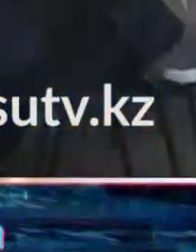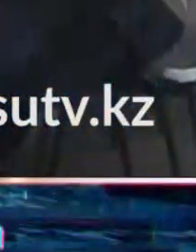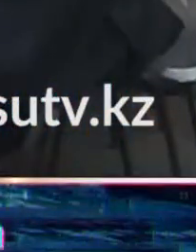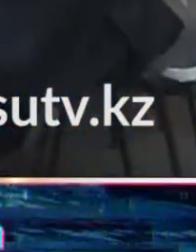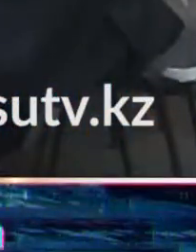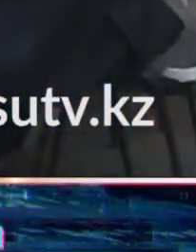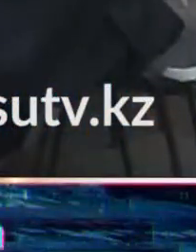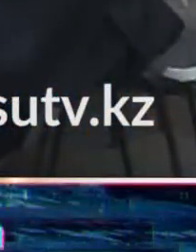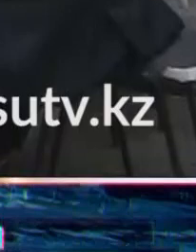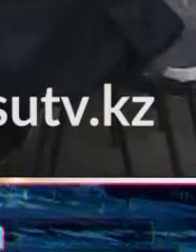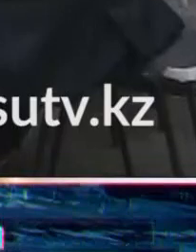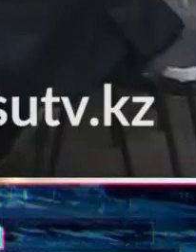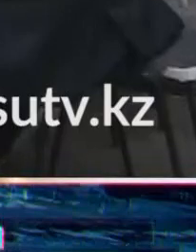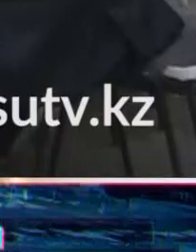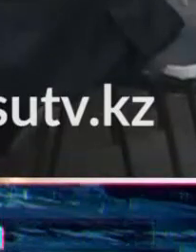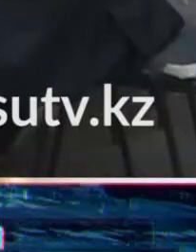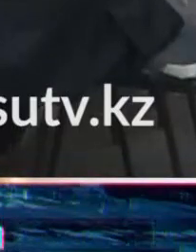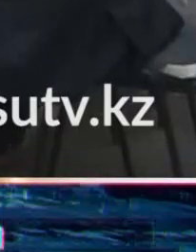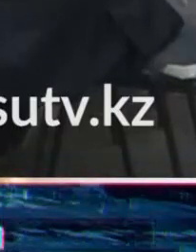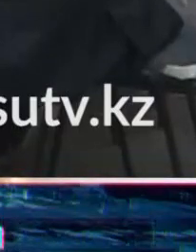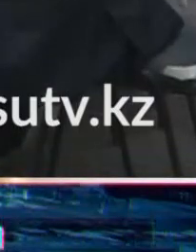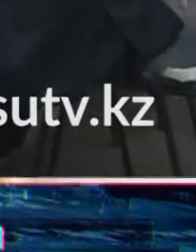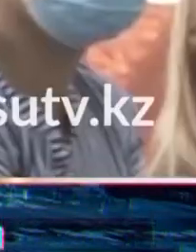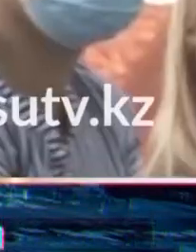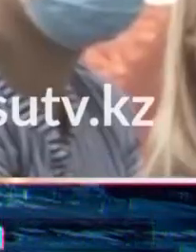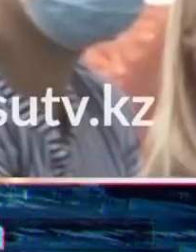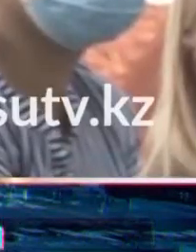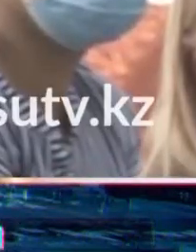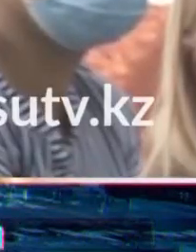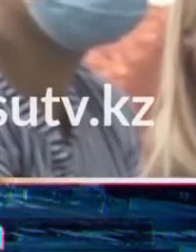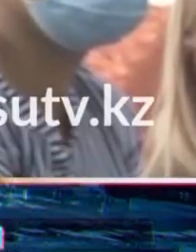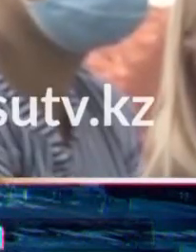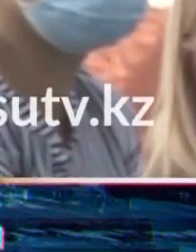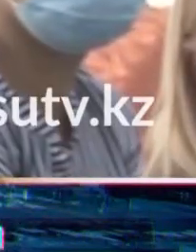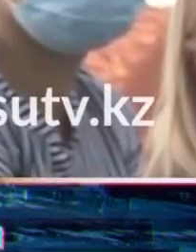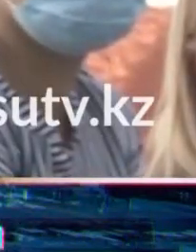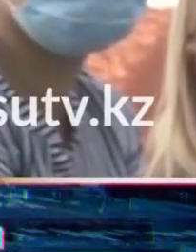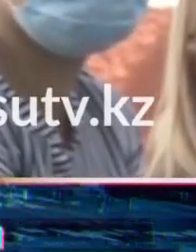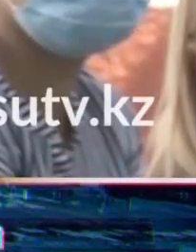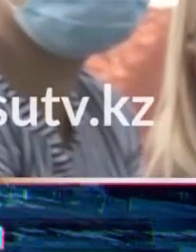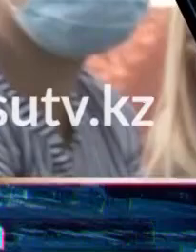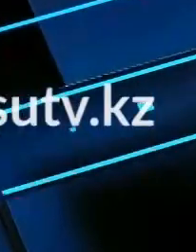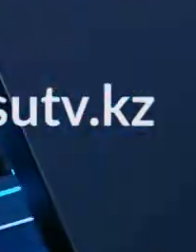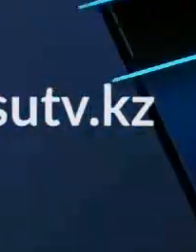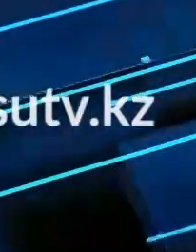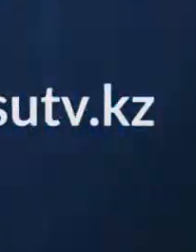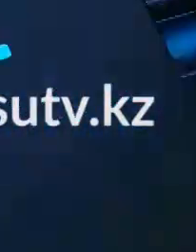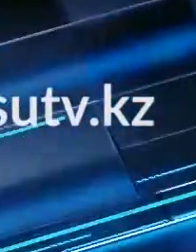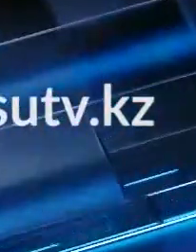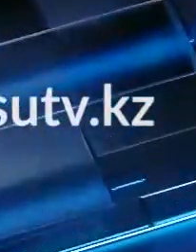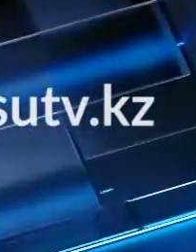вне зоны доступа жители 200 алголь ского района бегают по горам в поисках мобильной сети